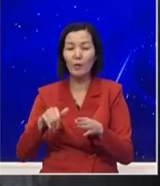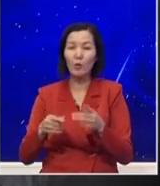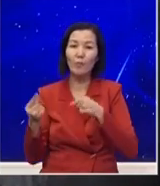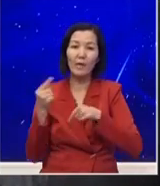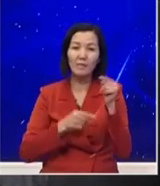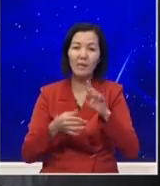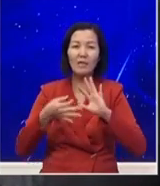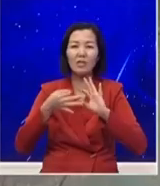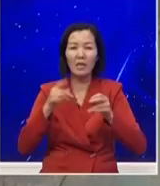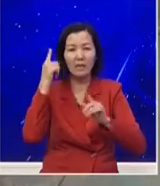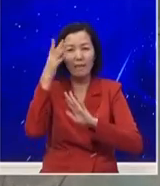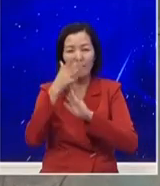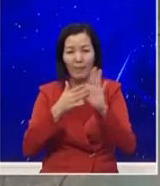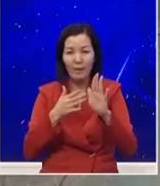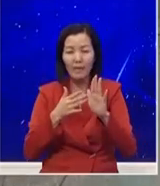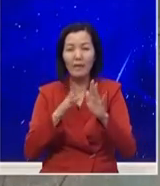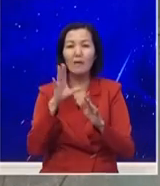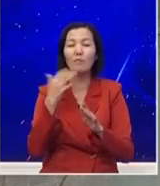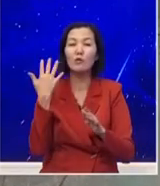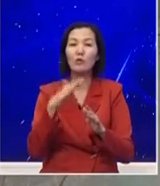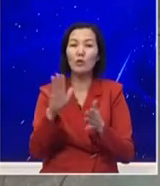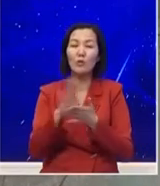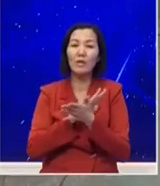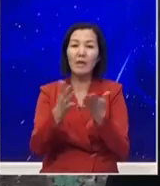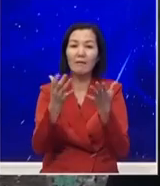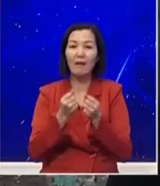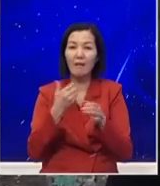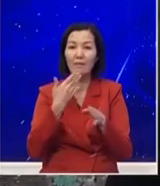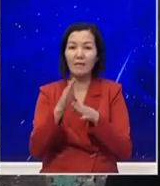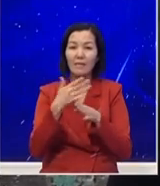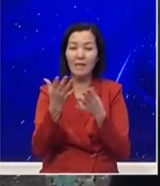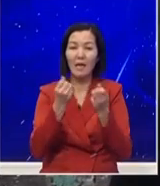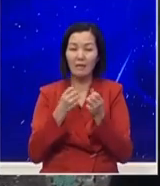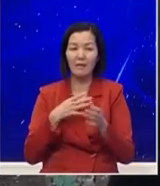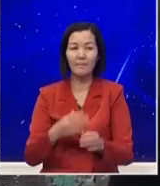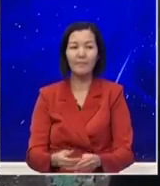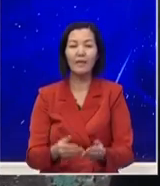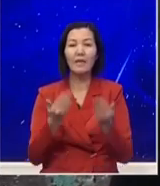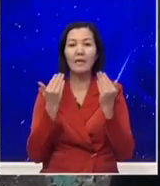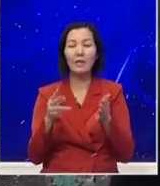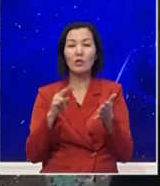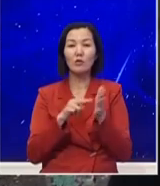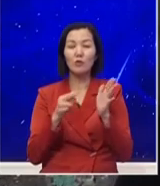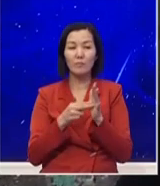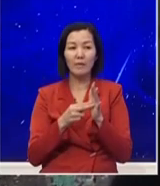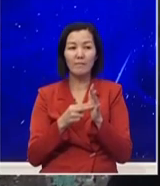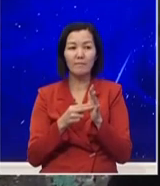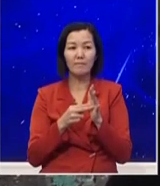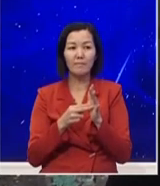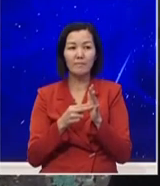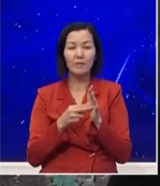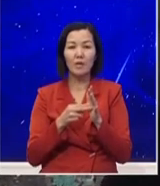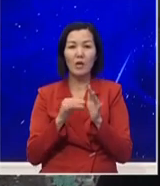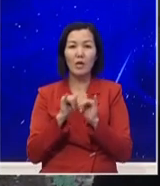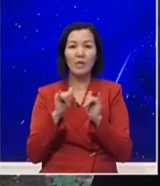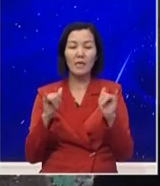қыр-сырын меңгеріп, 550 мың қайтарымсыз несие алды. Ендігі жоспарым, енді масштаб берем әне.